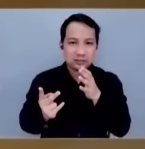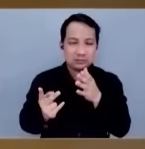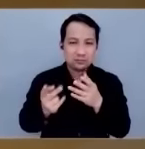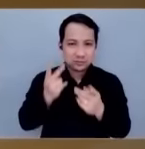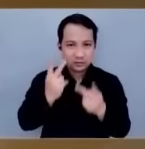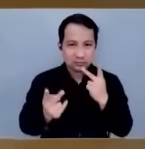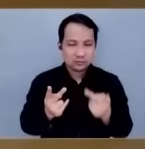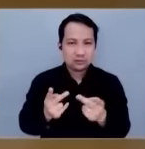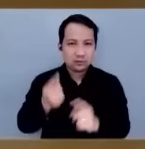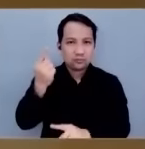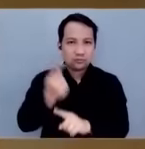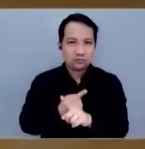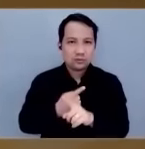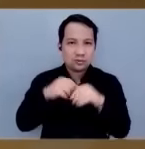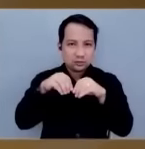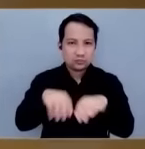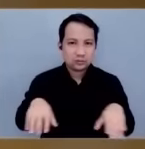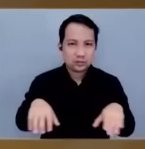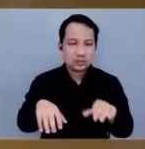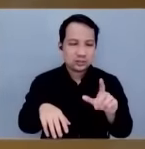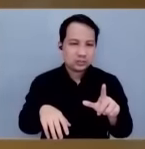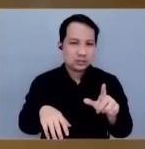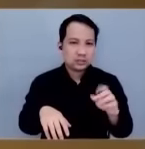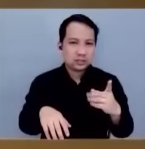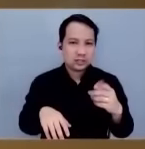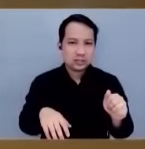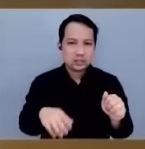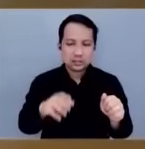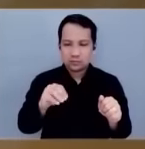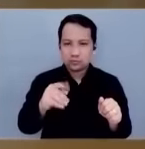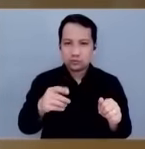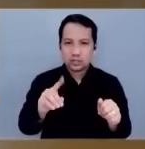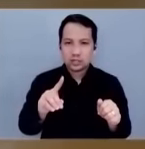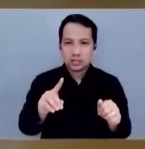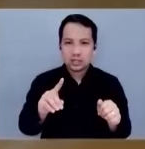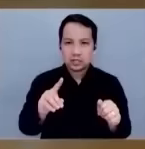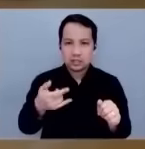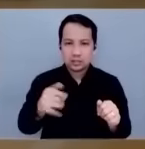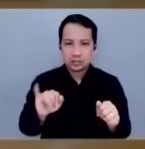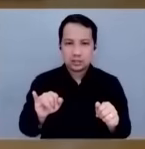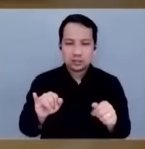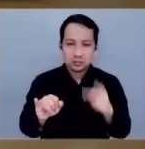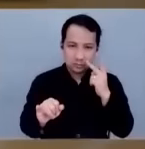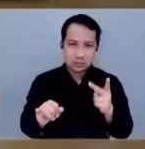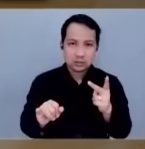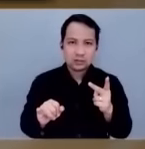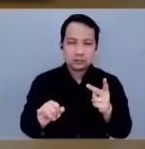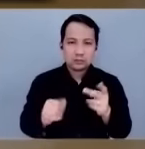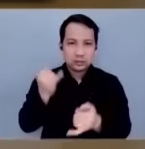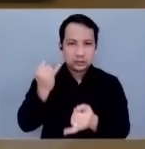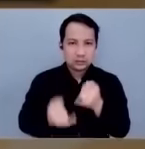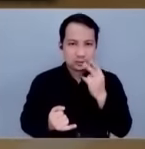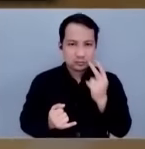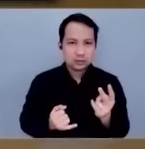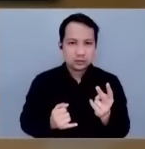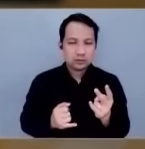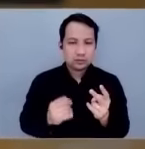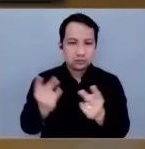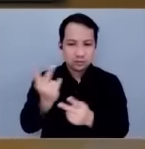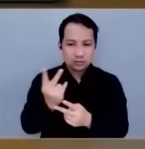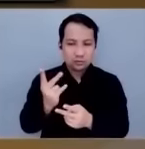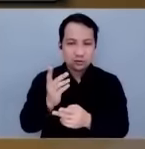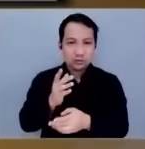isang buwang nawawala sina Litada at Montegi. February 20, nang huli silang makita, nakituloy ang mag-ina sa bahay